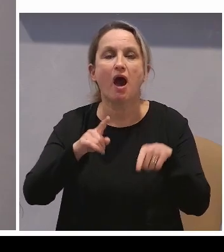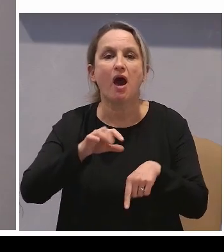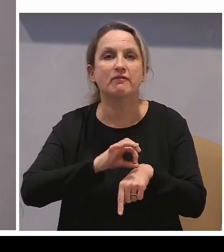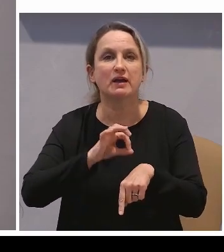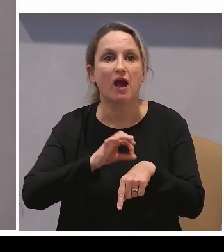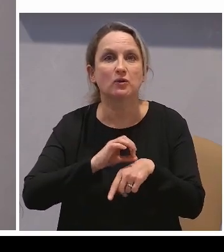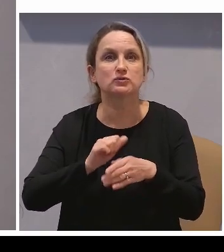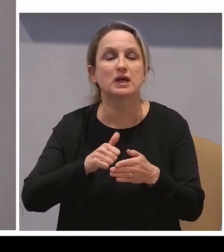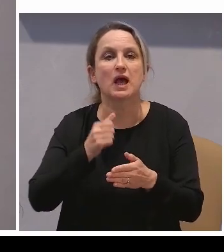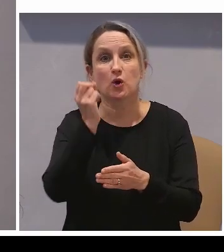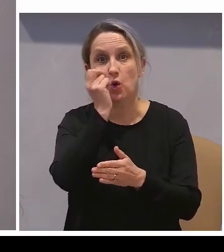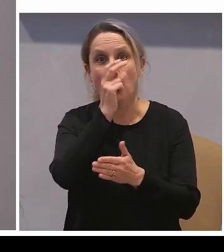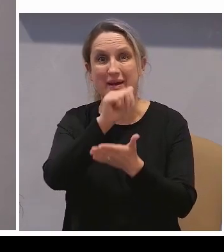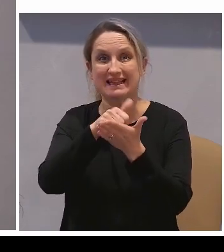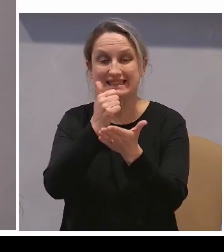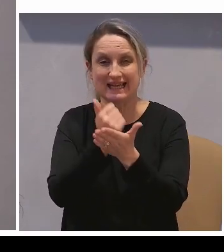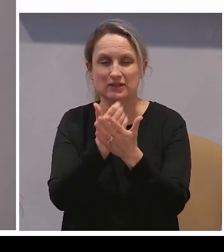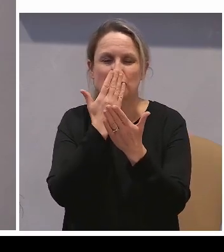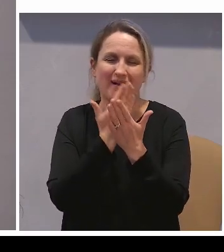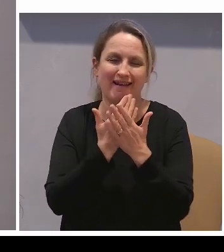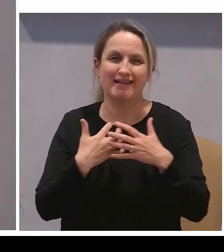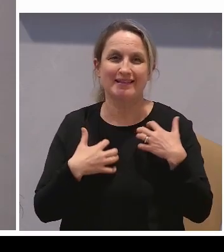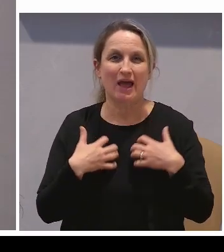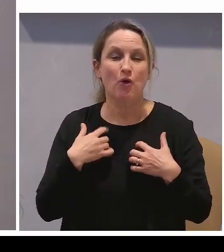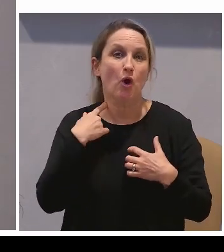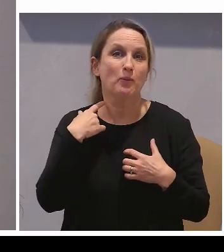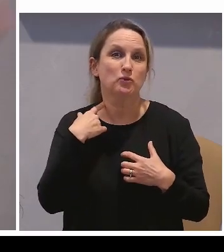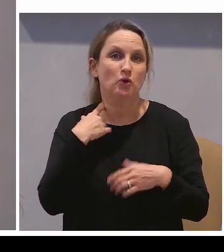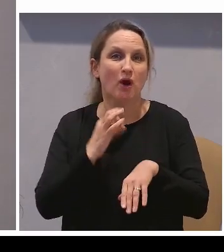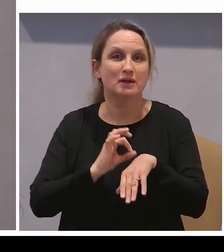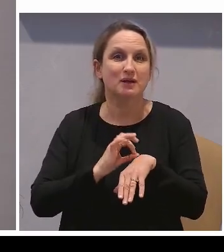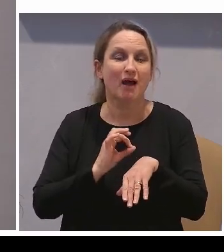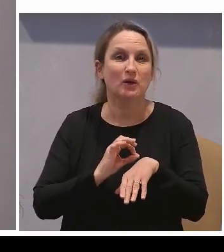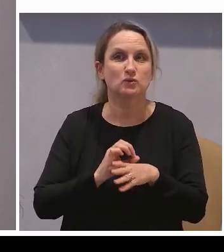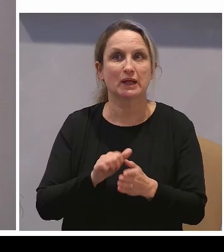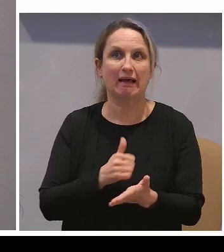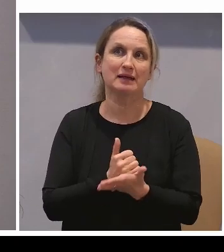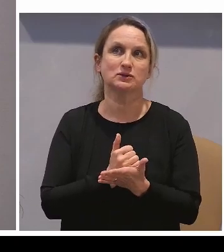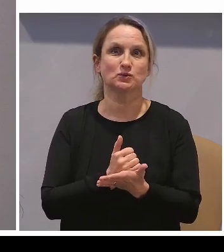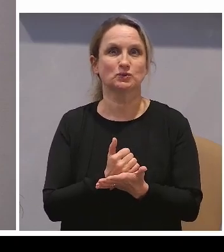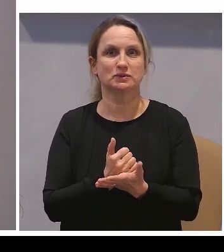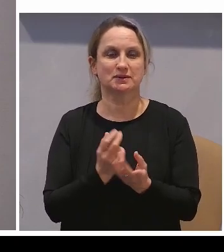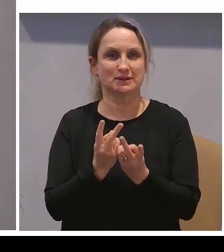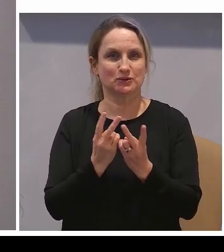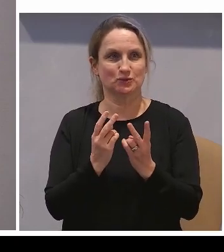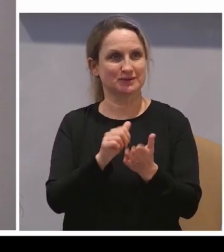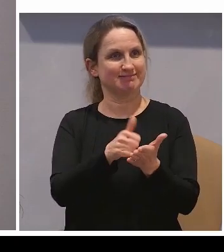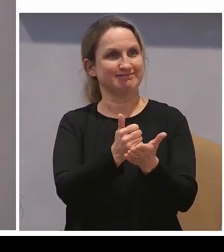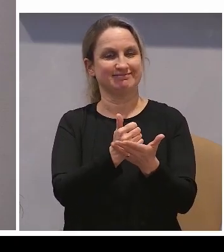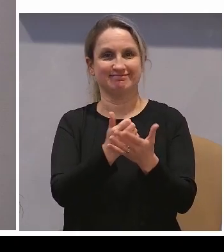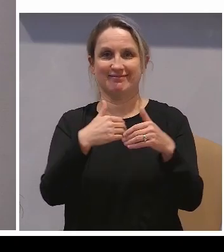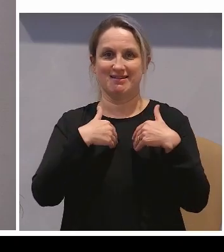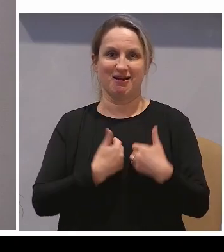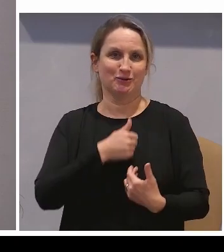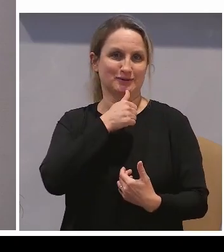now? kompetentsikeskus, aga näiteks I'd say neuromuskulaarsete even haiguste though keskust või niisugust we have jah, a tsentrit meil competence kahjuks center veel